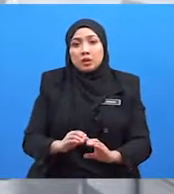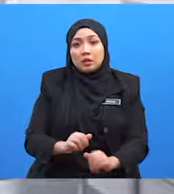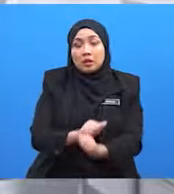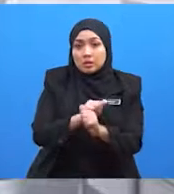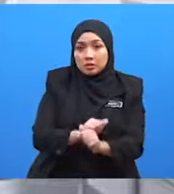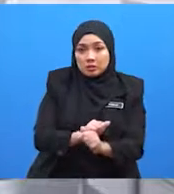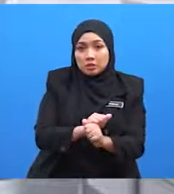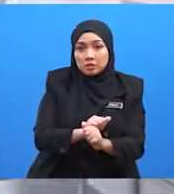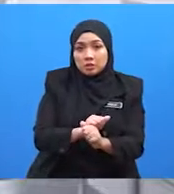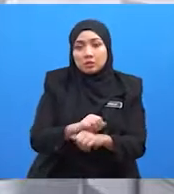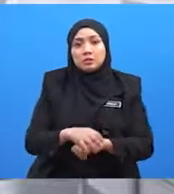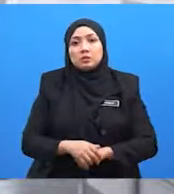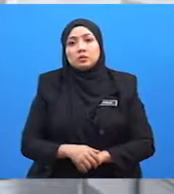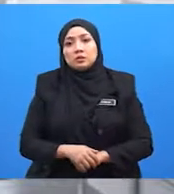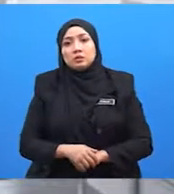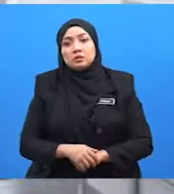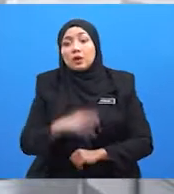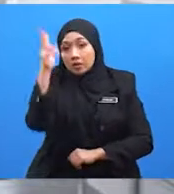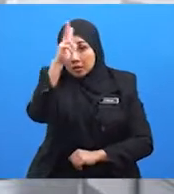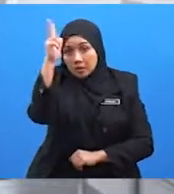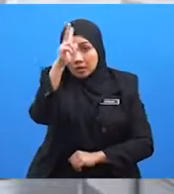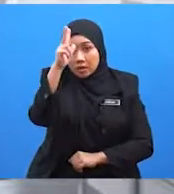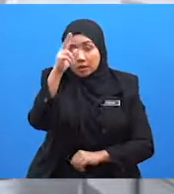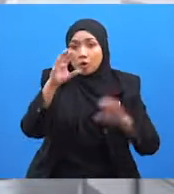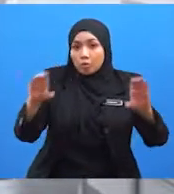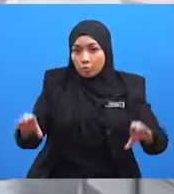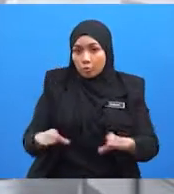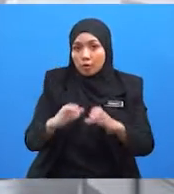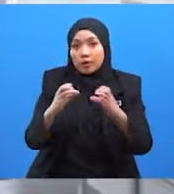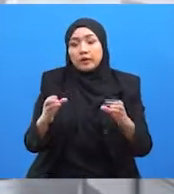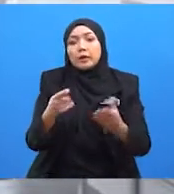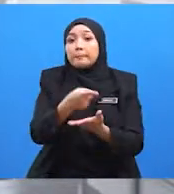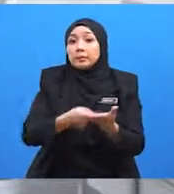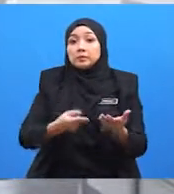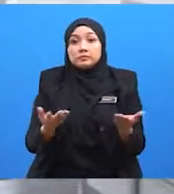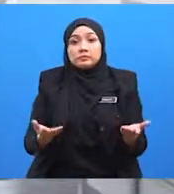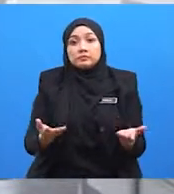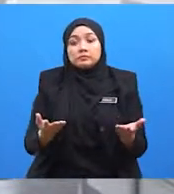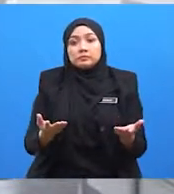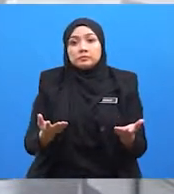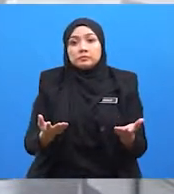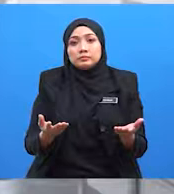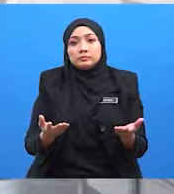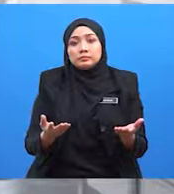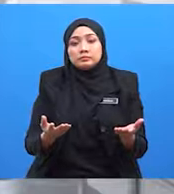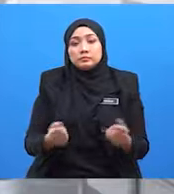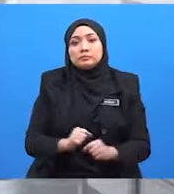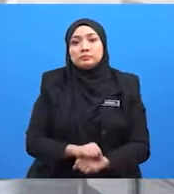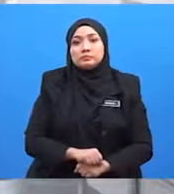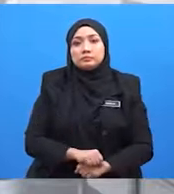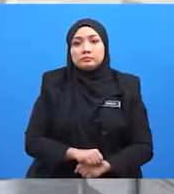utama yang perlu dijalankan oleh pihak kerajaan ialah mengekang kemelesetan